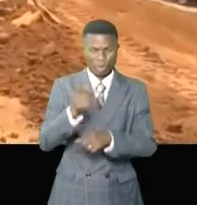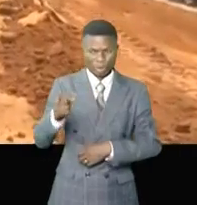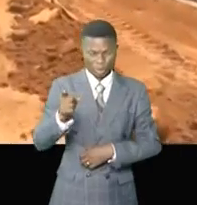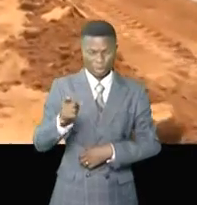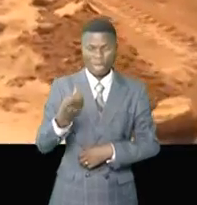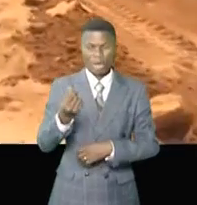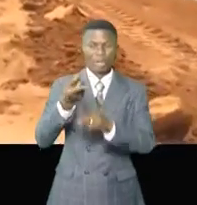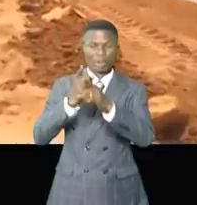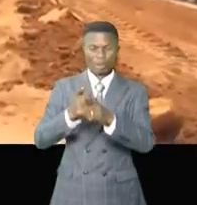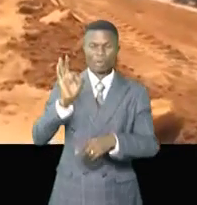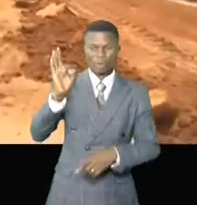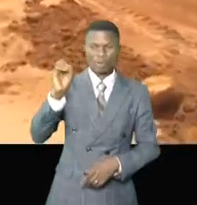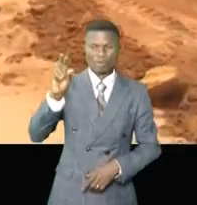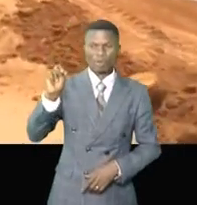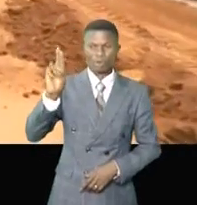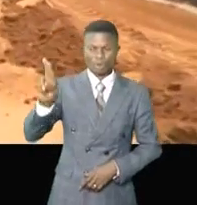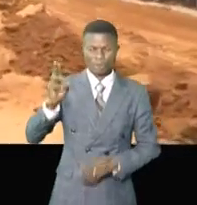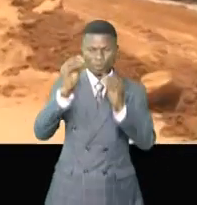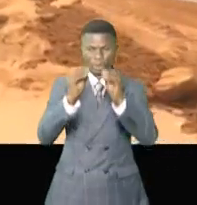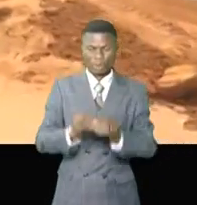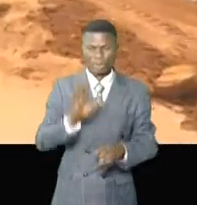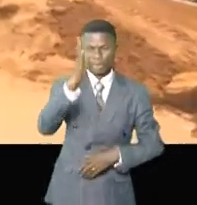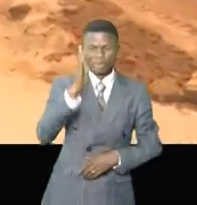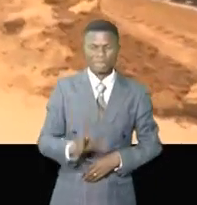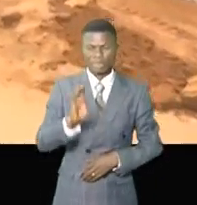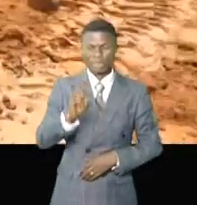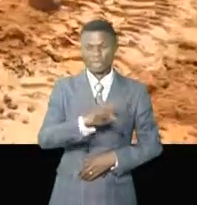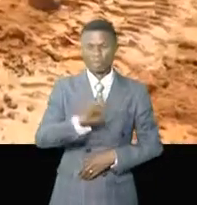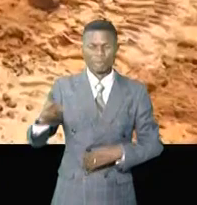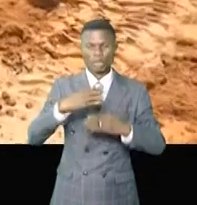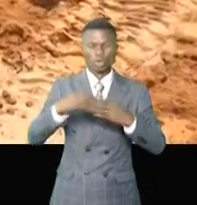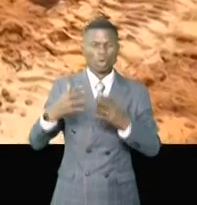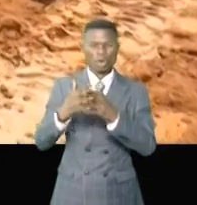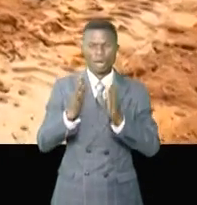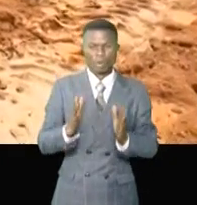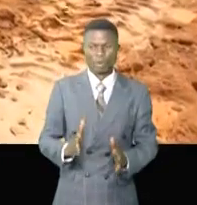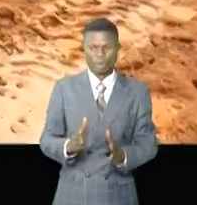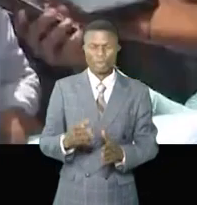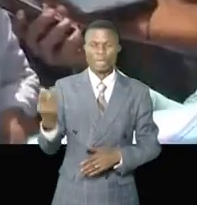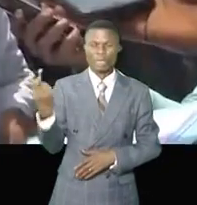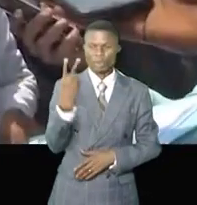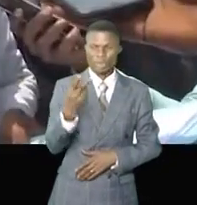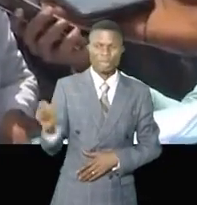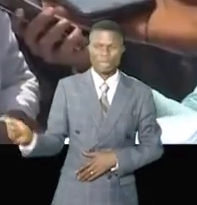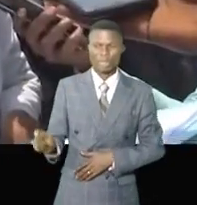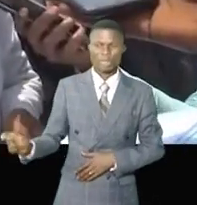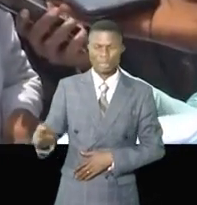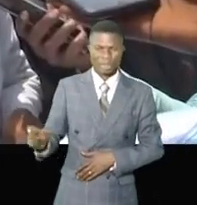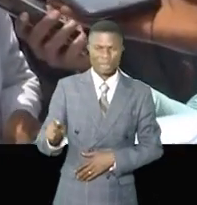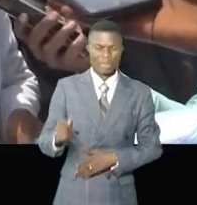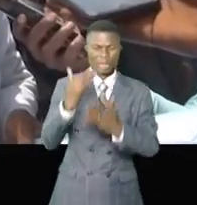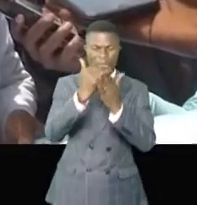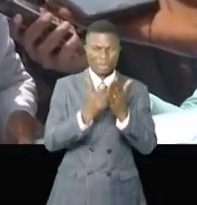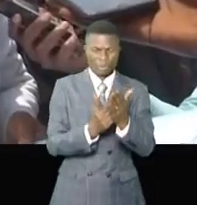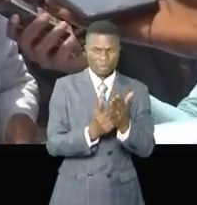été financés par les FONER sur un montant de 550 000 dollars américains pour les deux territoires répartis de la manière